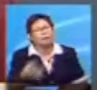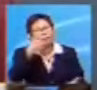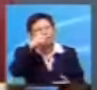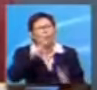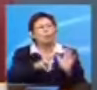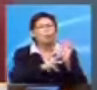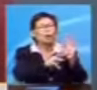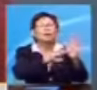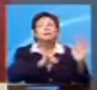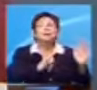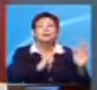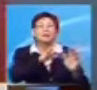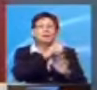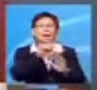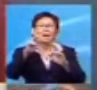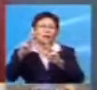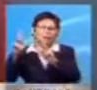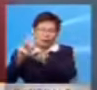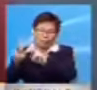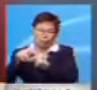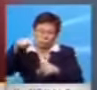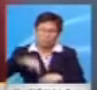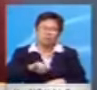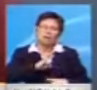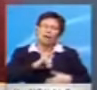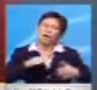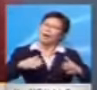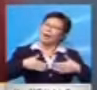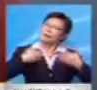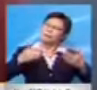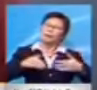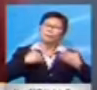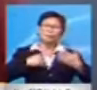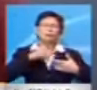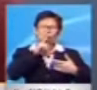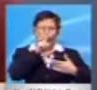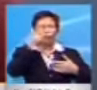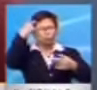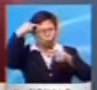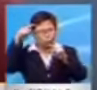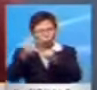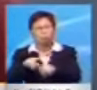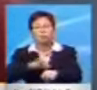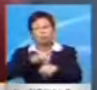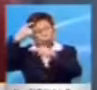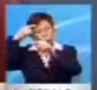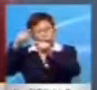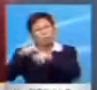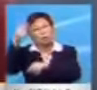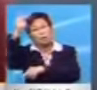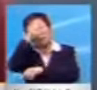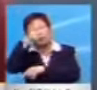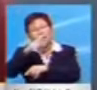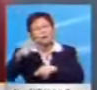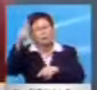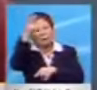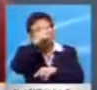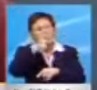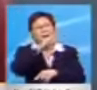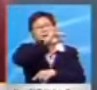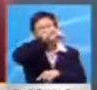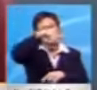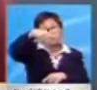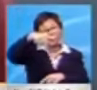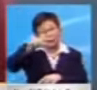pihak saya duduk Kampung ni Saya suka sangatlah Saya memang bersetuju kalau se kerajaan bahagian saliran air